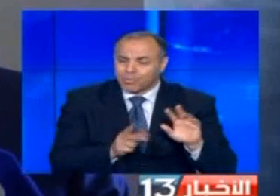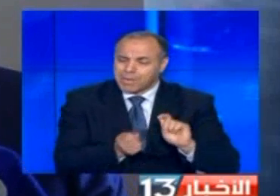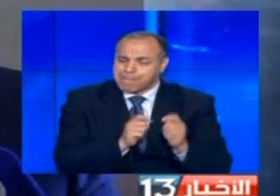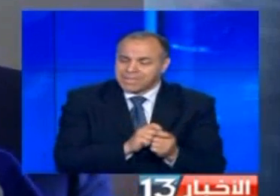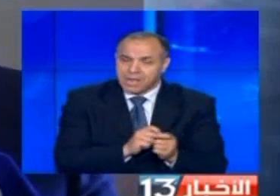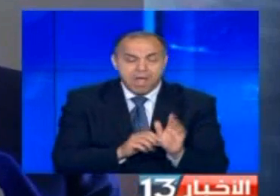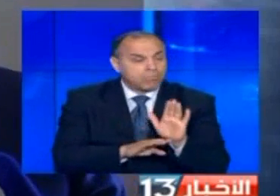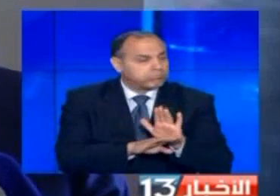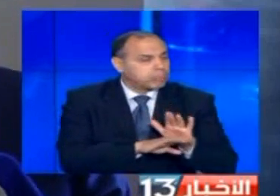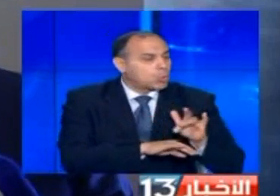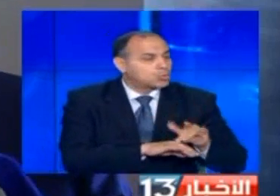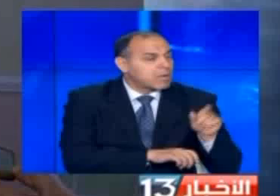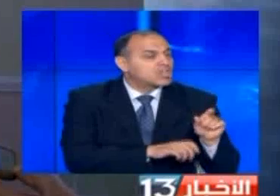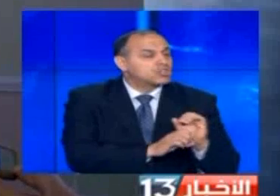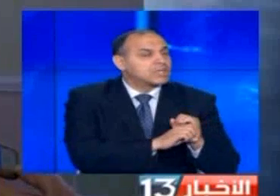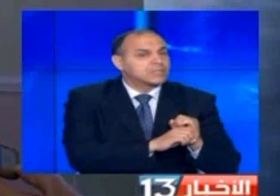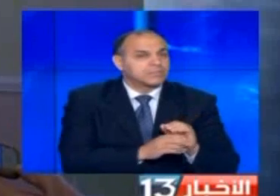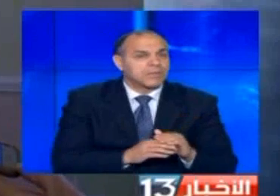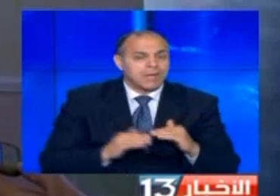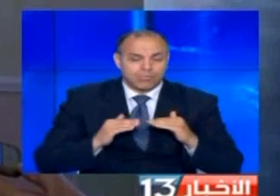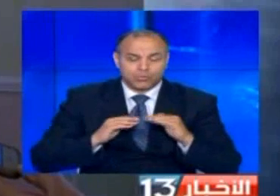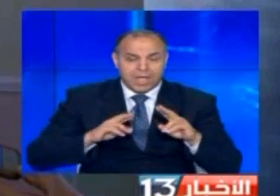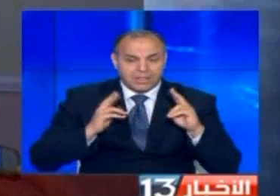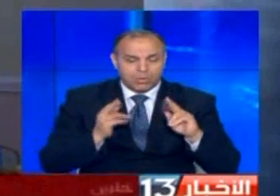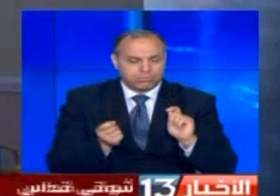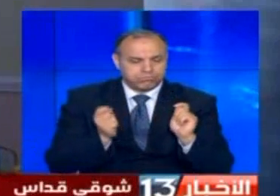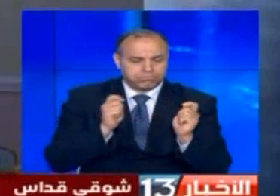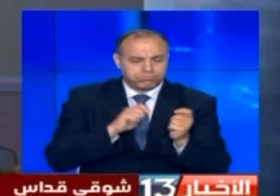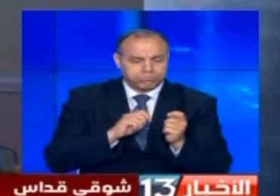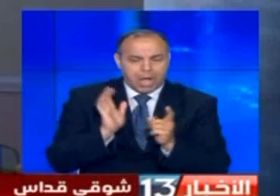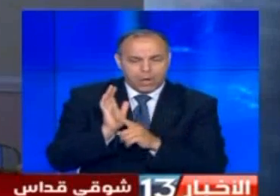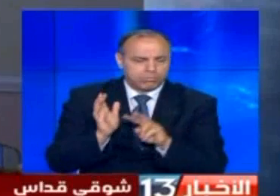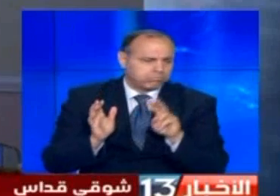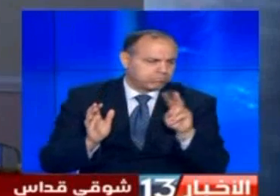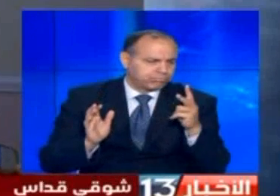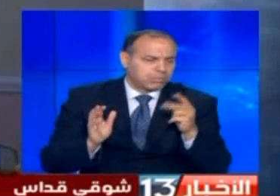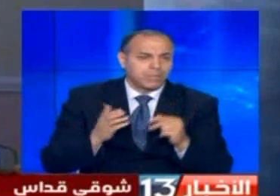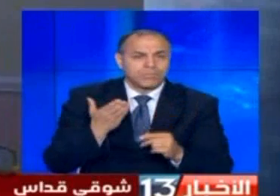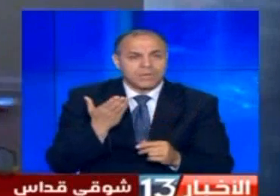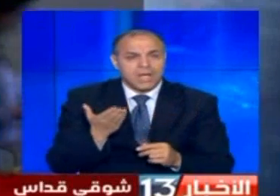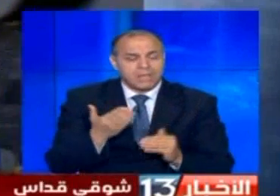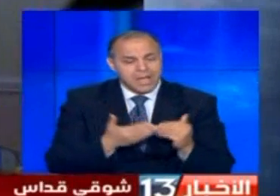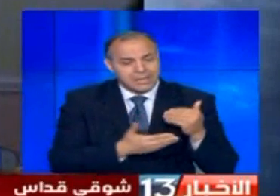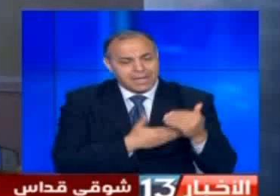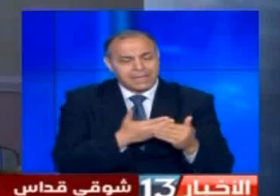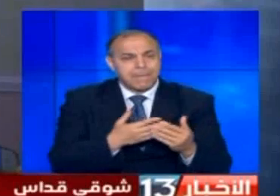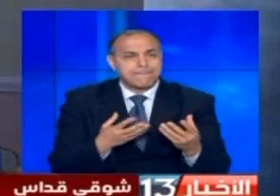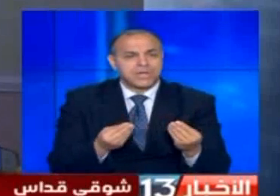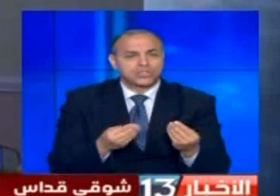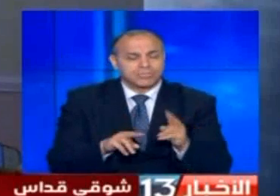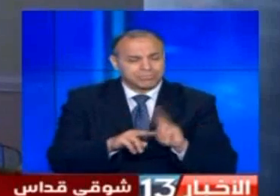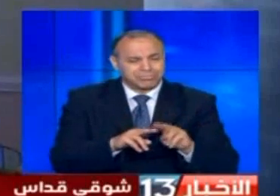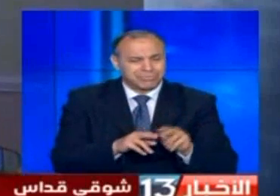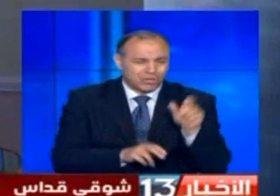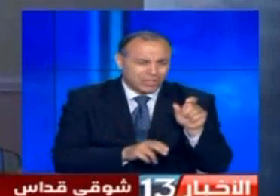فيه كل الضمانات موجوده في الاتفاقيه المستوى الدولي تغيرت المعايير وتغيرت التكنولوجيا تتقدم برشا معالجه